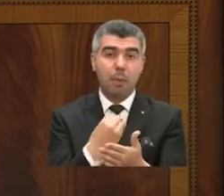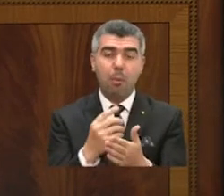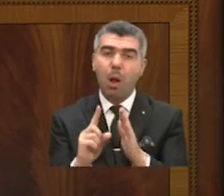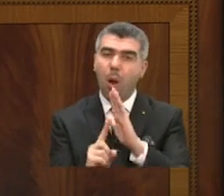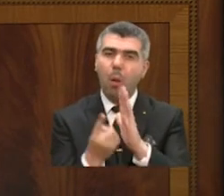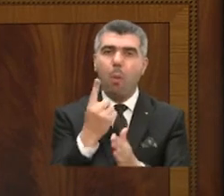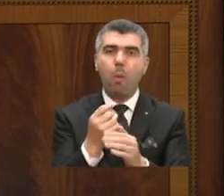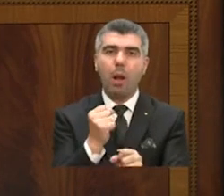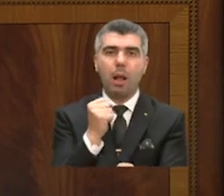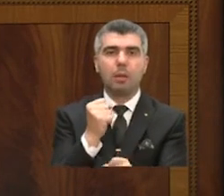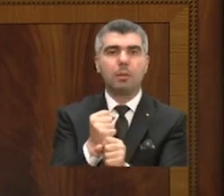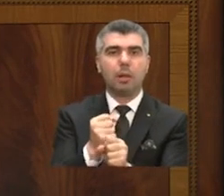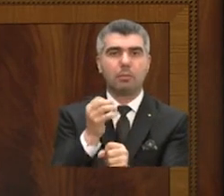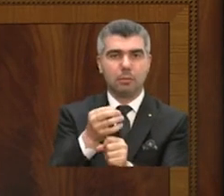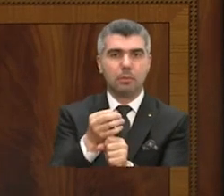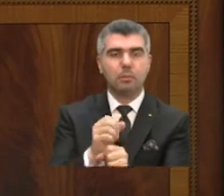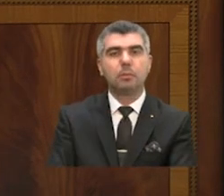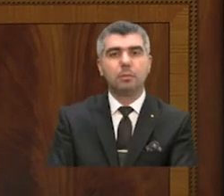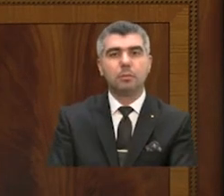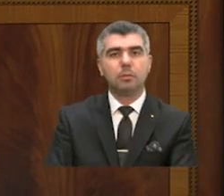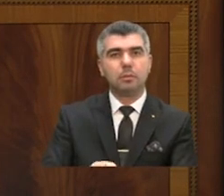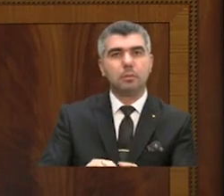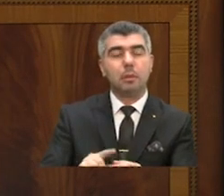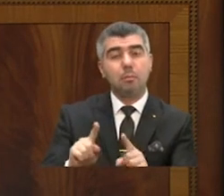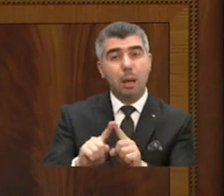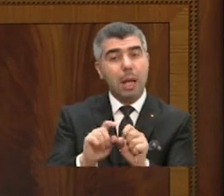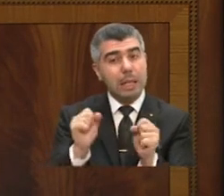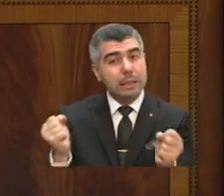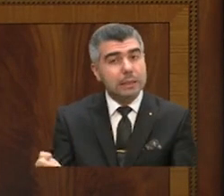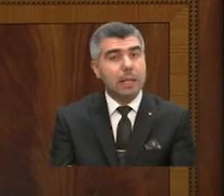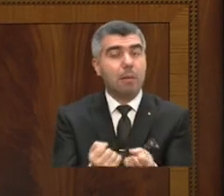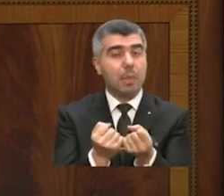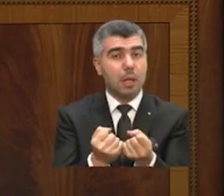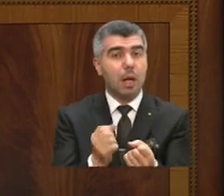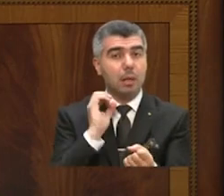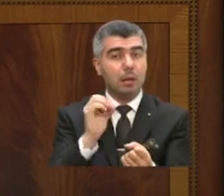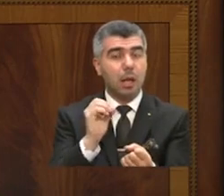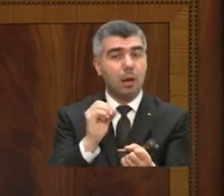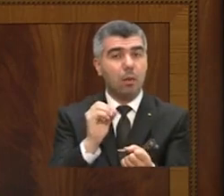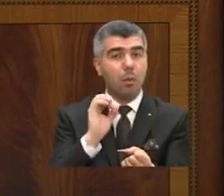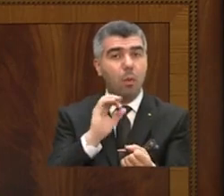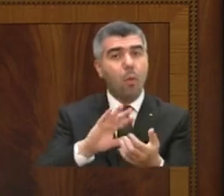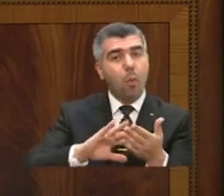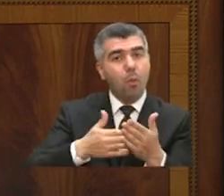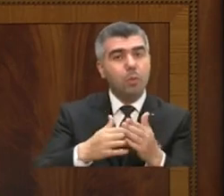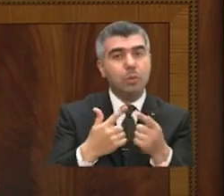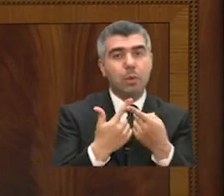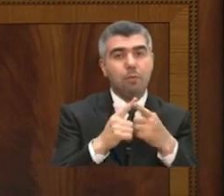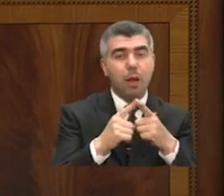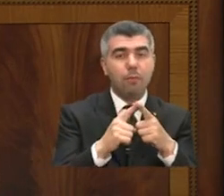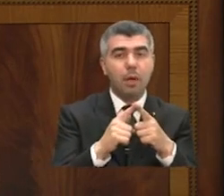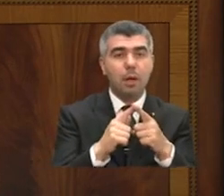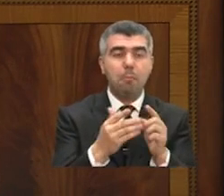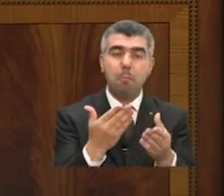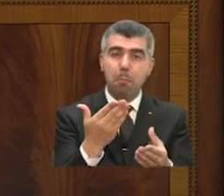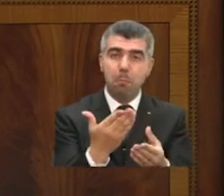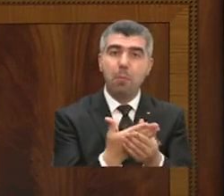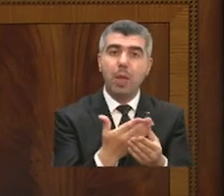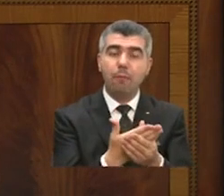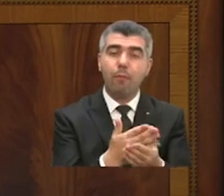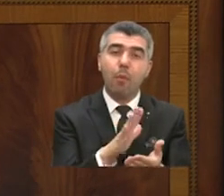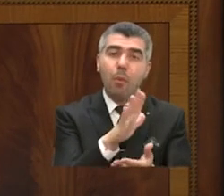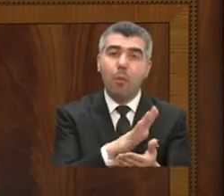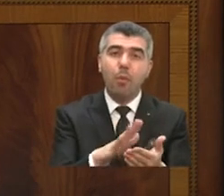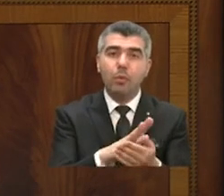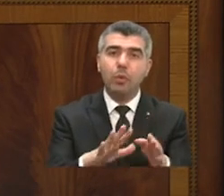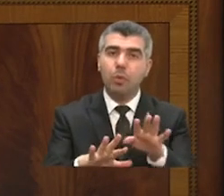أولوياتها، بالنظر للبعد التنموي التي تكتسيه مثل هذه القضايا داخل